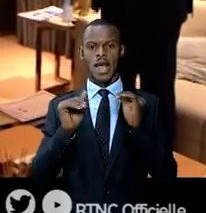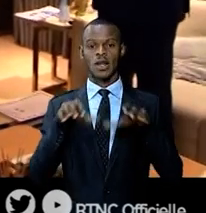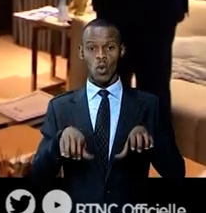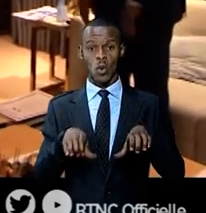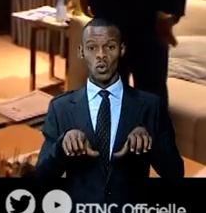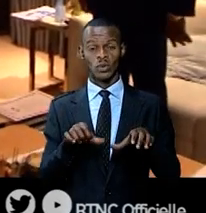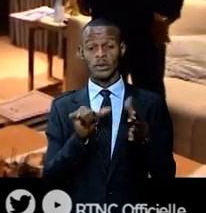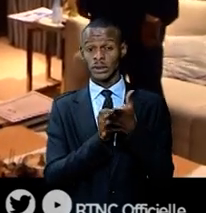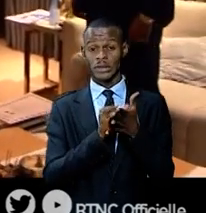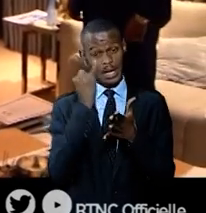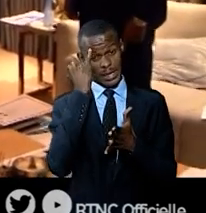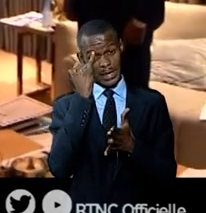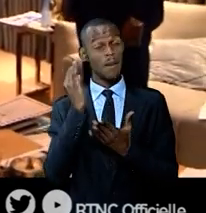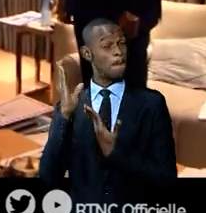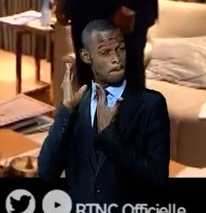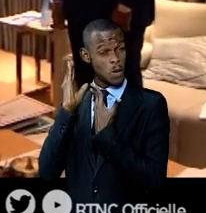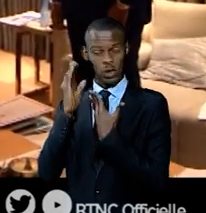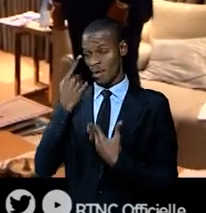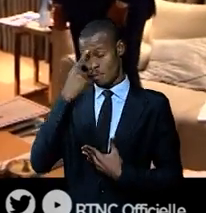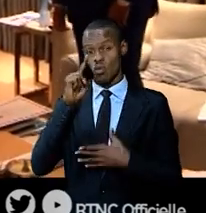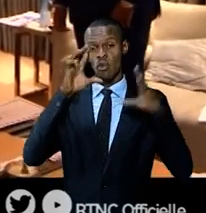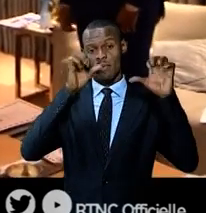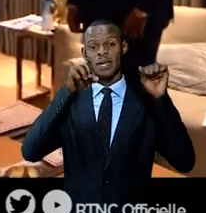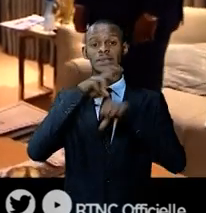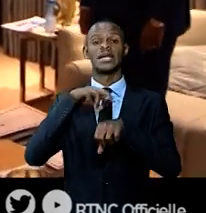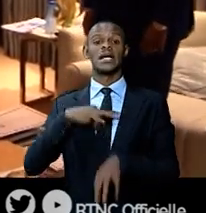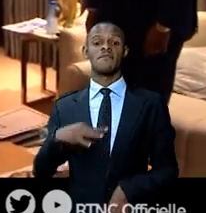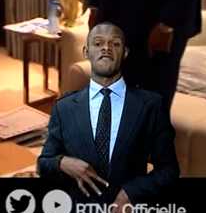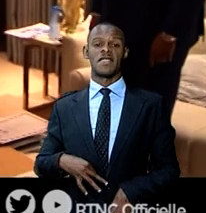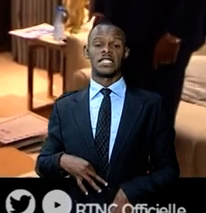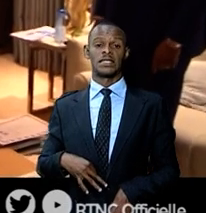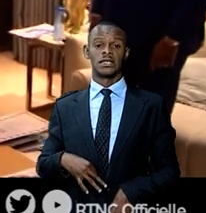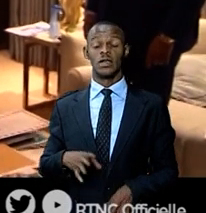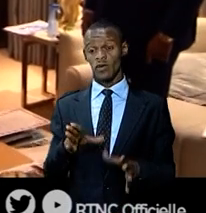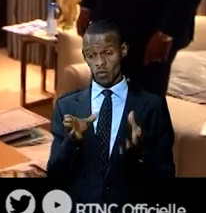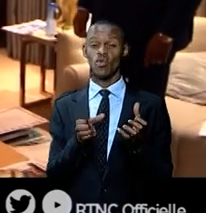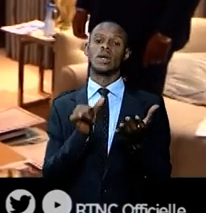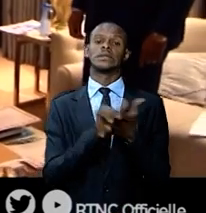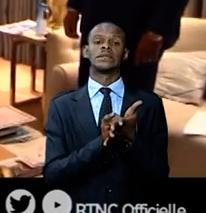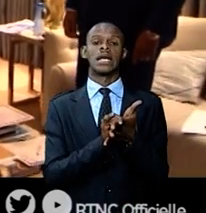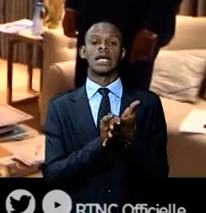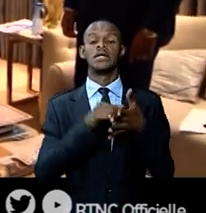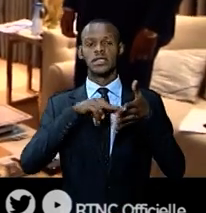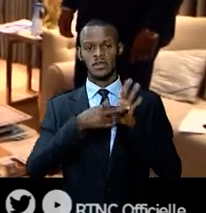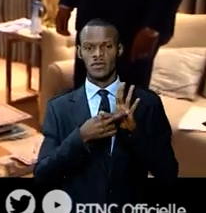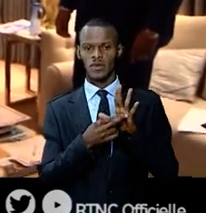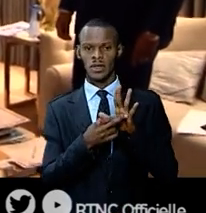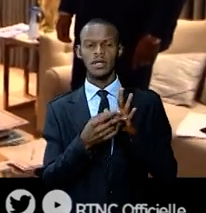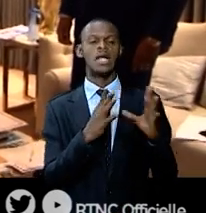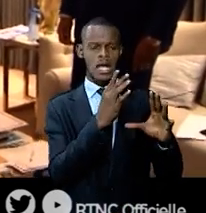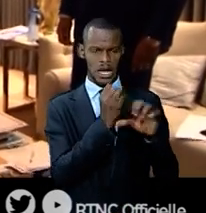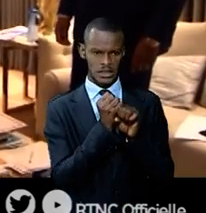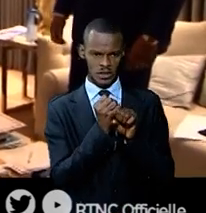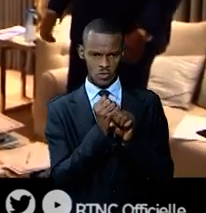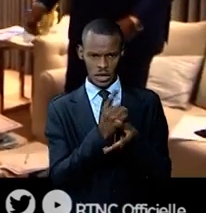les préoccupations majeures du président de la République, Félix-Antoine Tshisekedi Tshilombo. C'est dans cette optique que le chef de